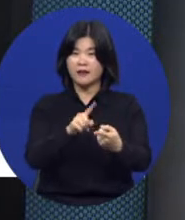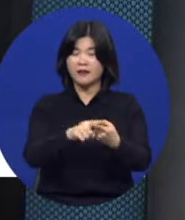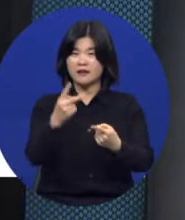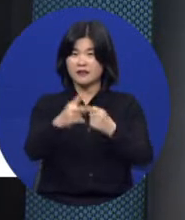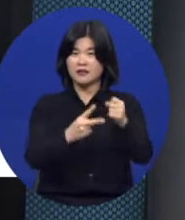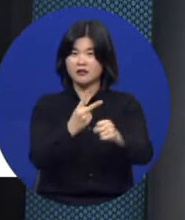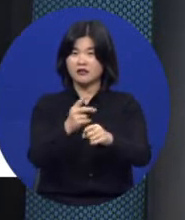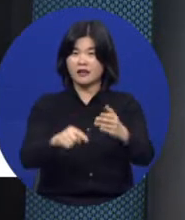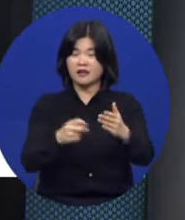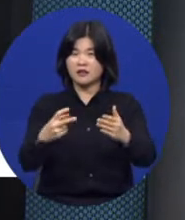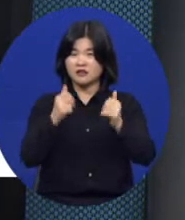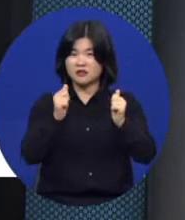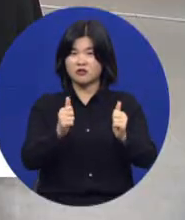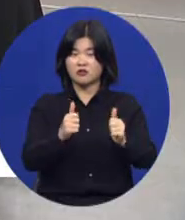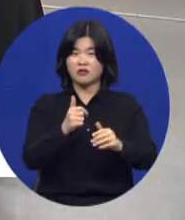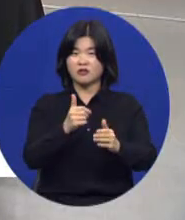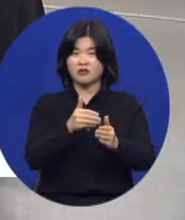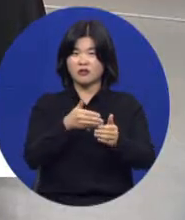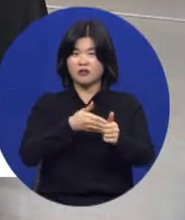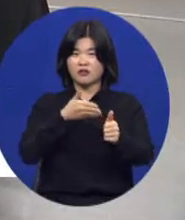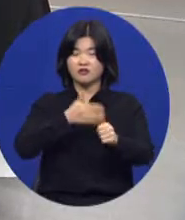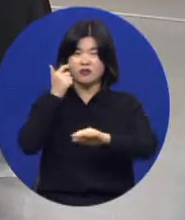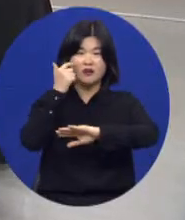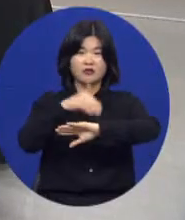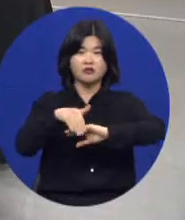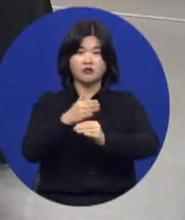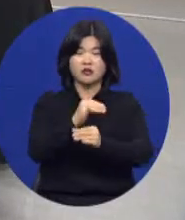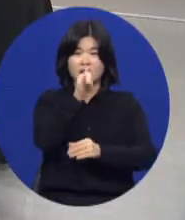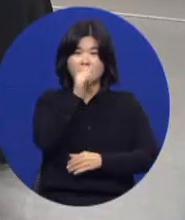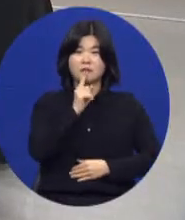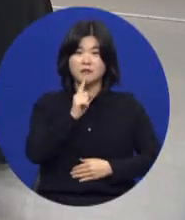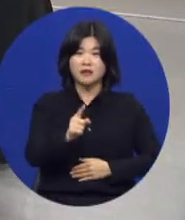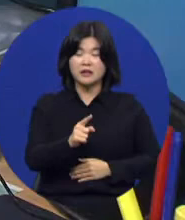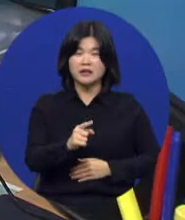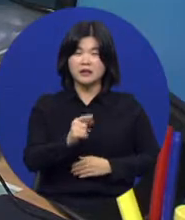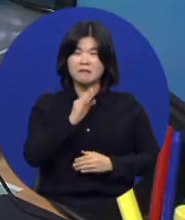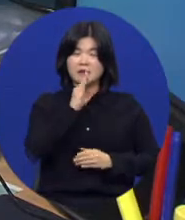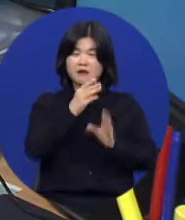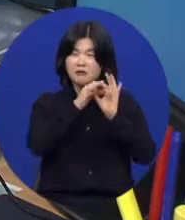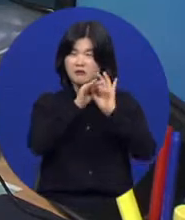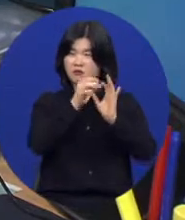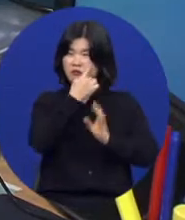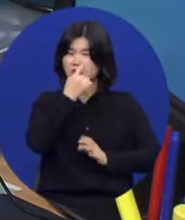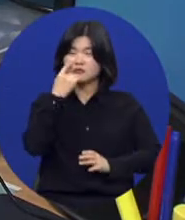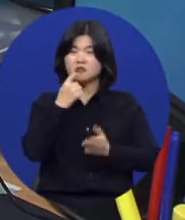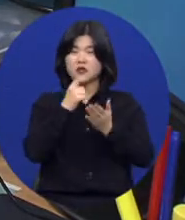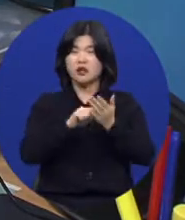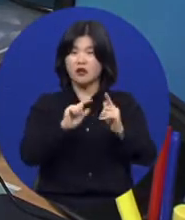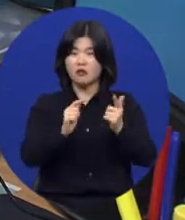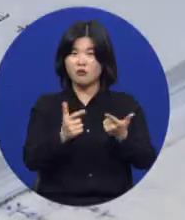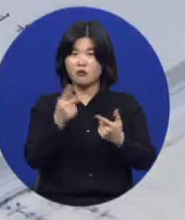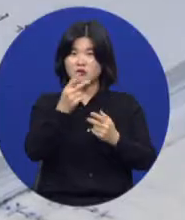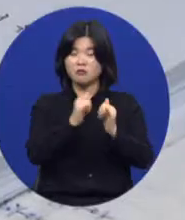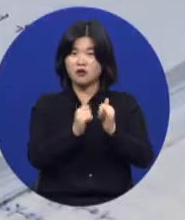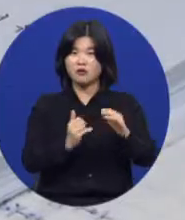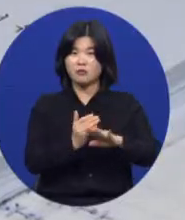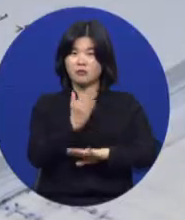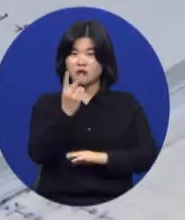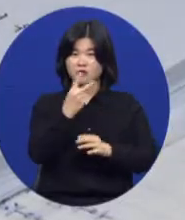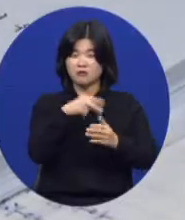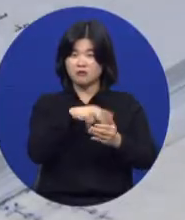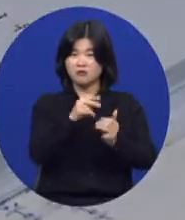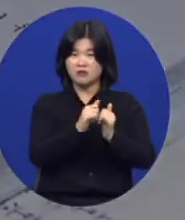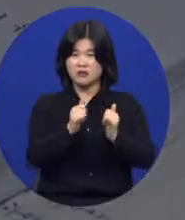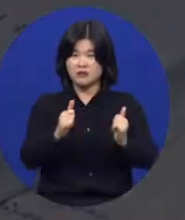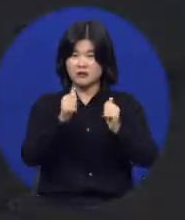2년 안에 모두 재심을 청구한다는 계획입니다. 하지만 사실관계 확인이 쉽지 않고 2천 명이 넘는 수용인을